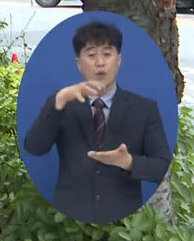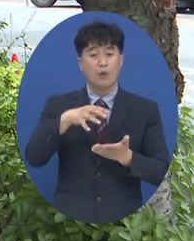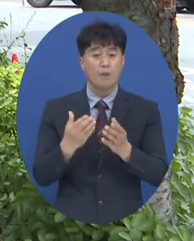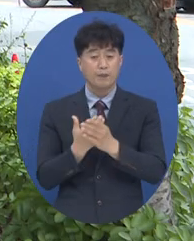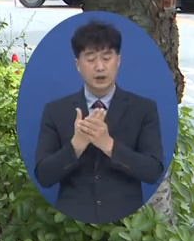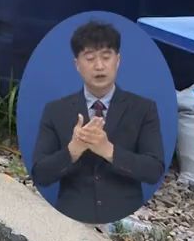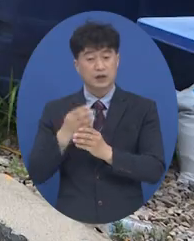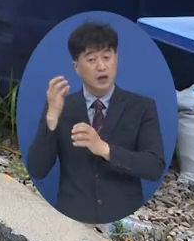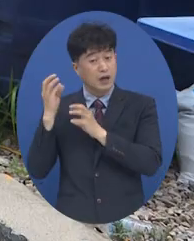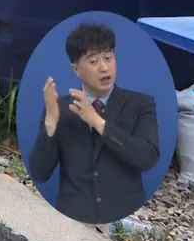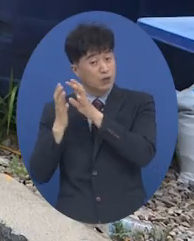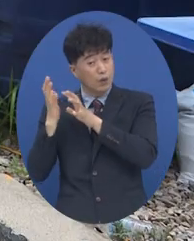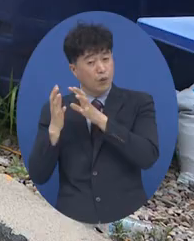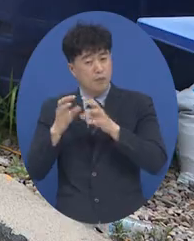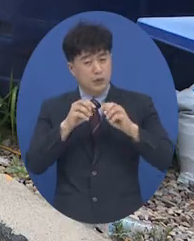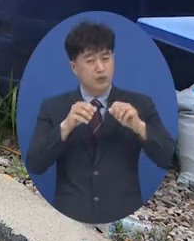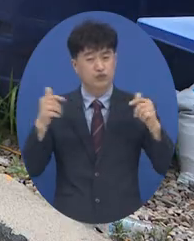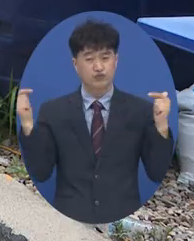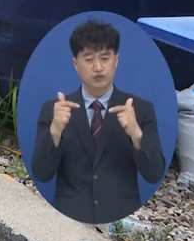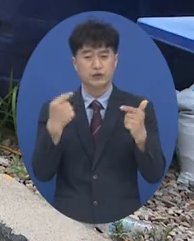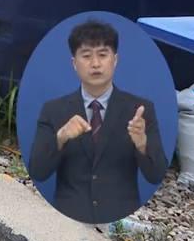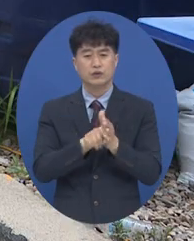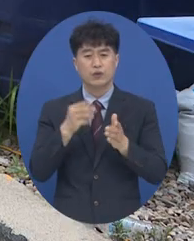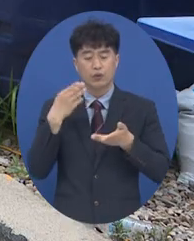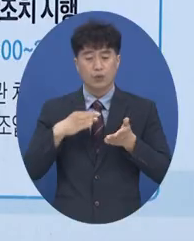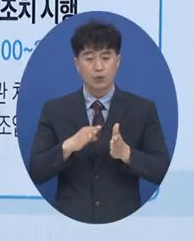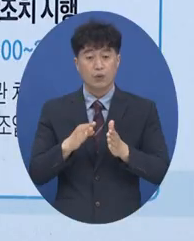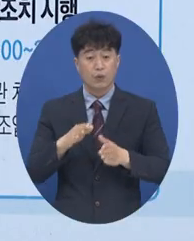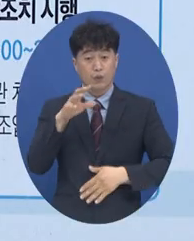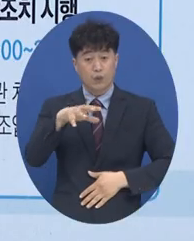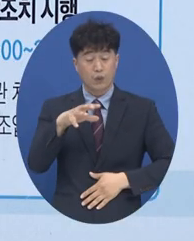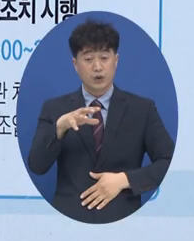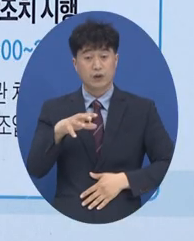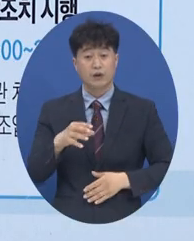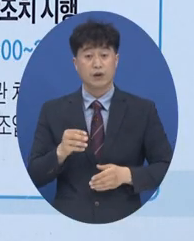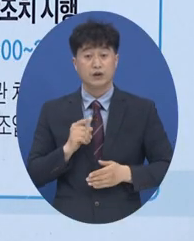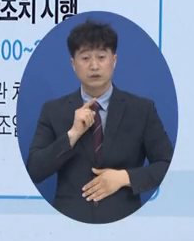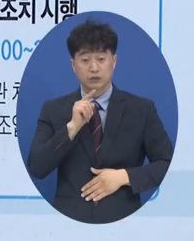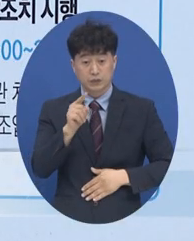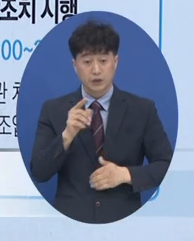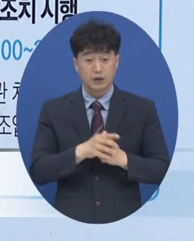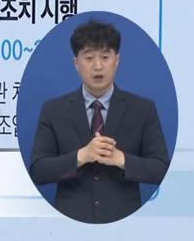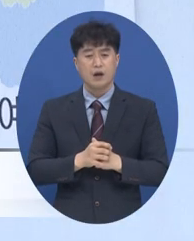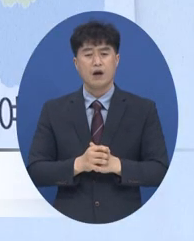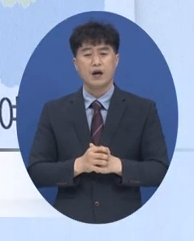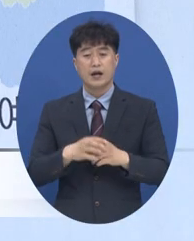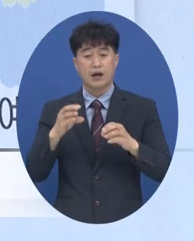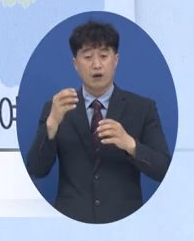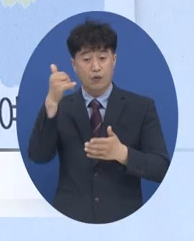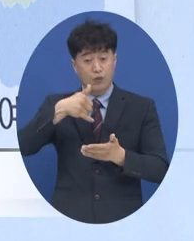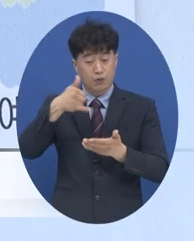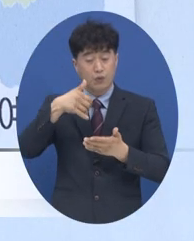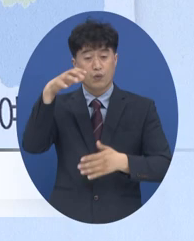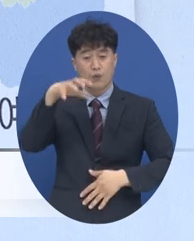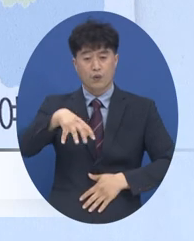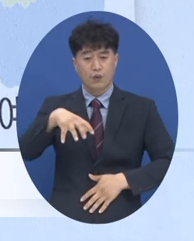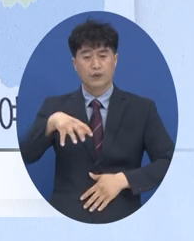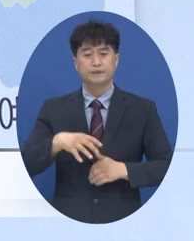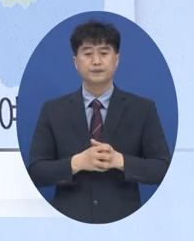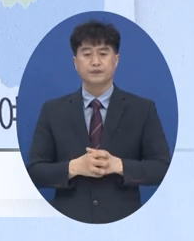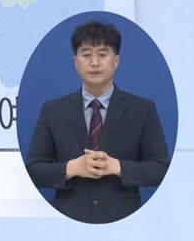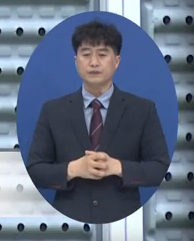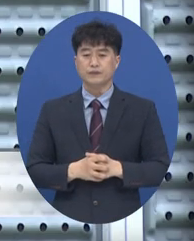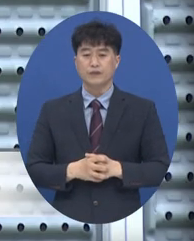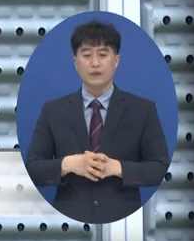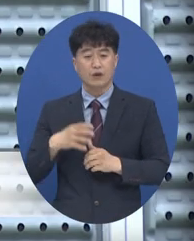이렇게 공사장에서 발생하는 소음과 비산먼지 등을 줄이기 위해 경기도가 도에서 발주한 연면적 1,000제곱미터 이상 건축